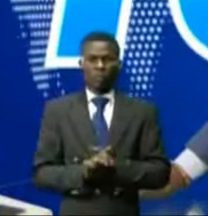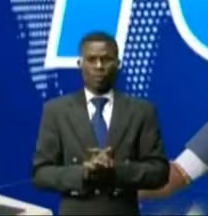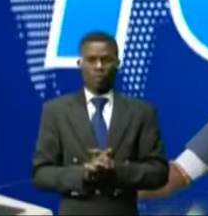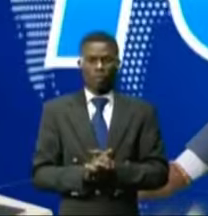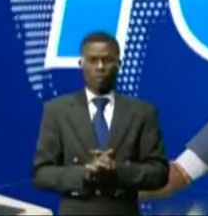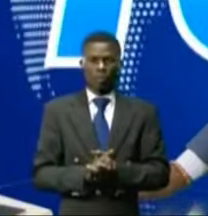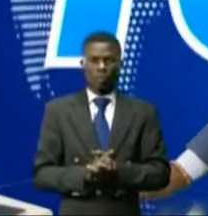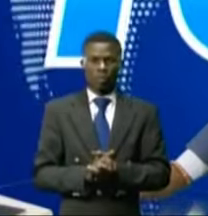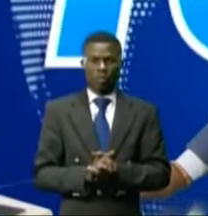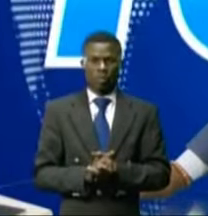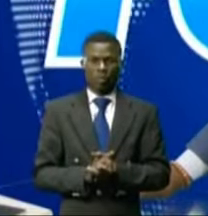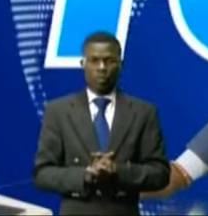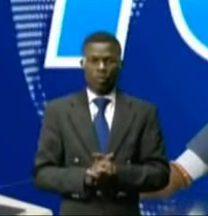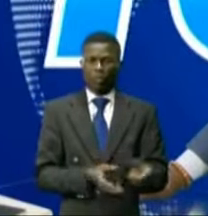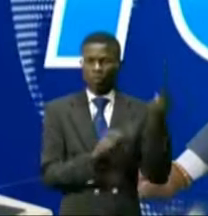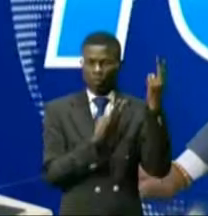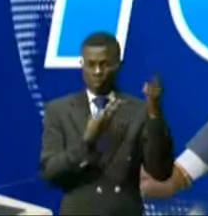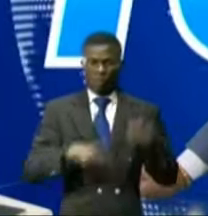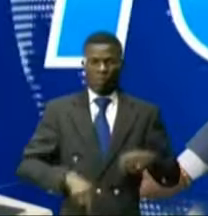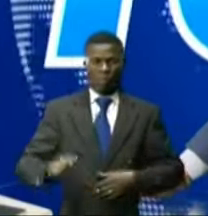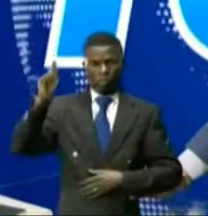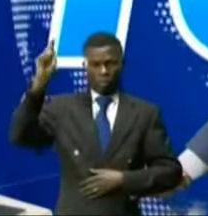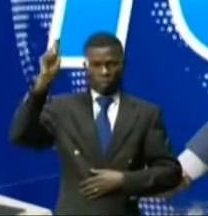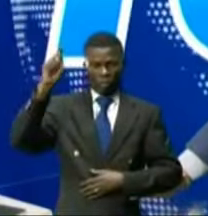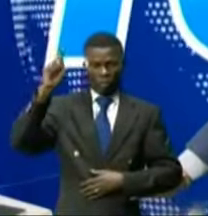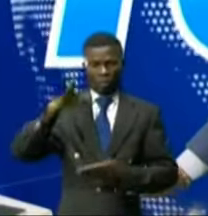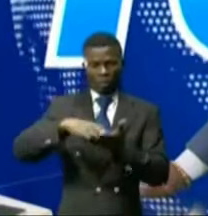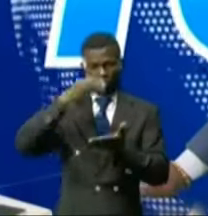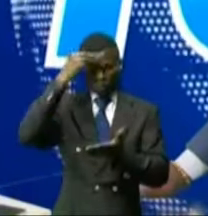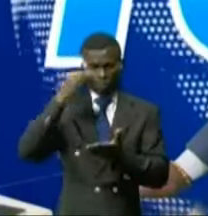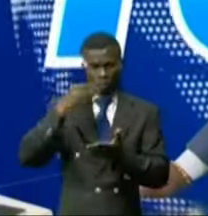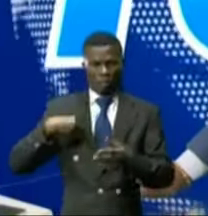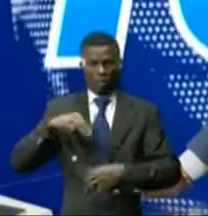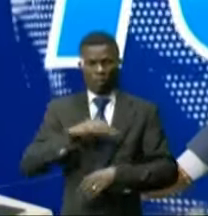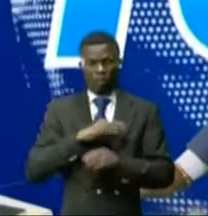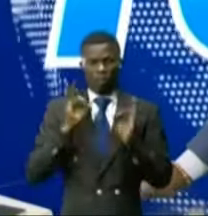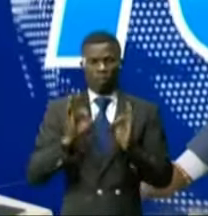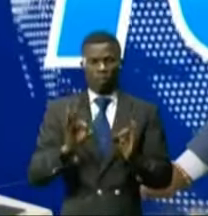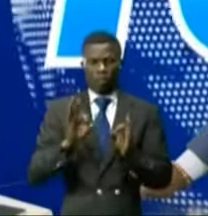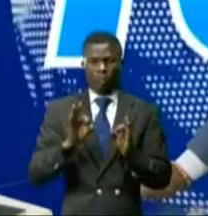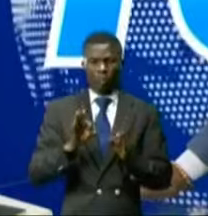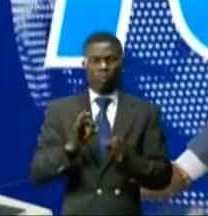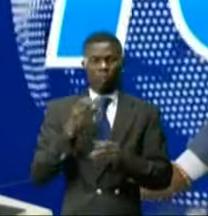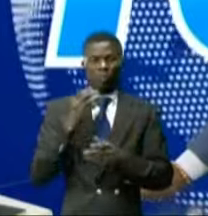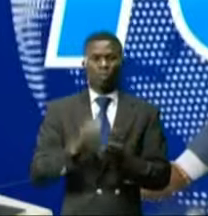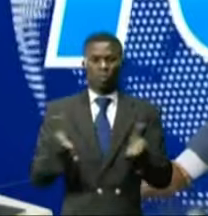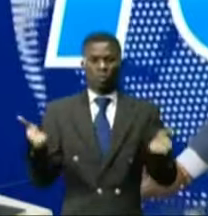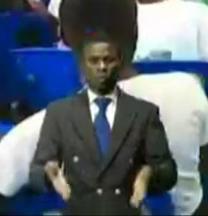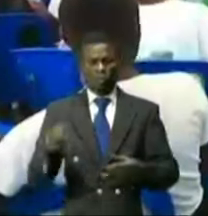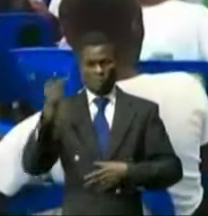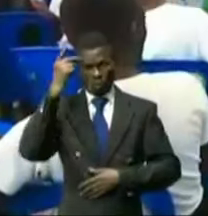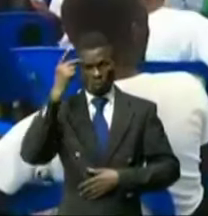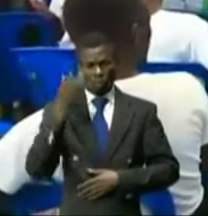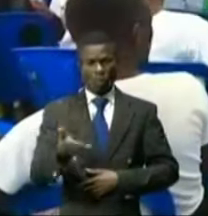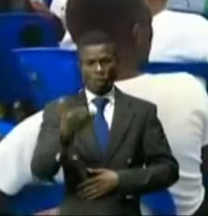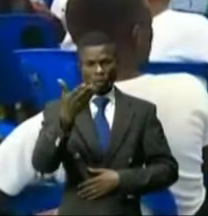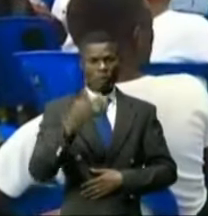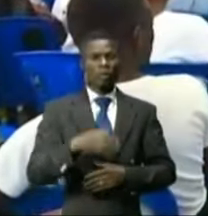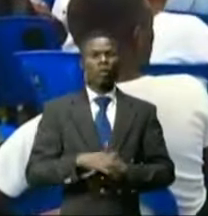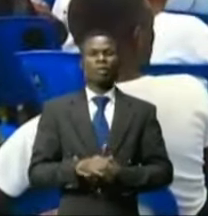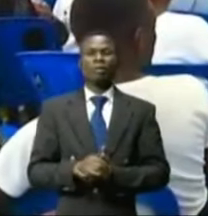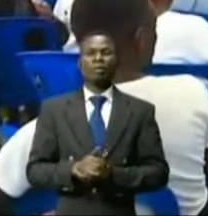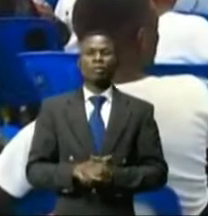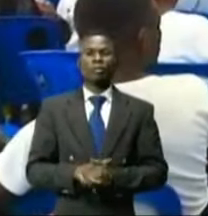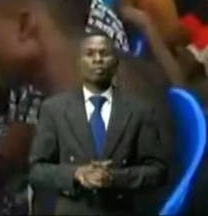Et puis, l'Union pour le Valeur Tshisekédiste s'est enrichie de nouveaux membres. La cérémonie d'adhésion a eu lieu à Kinshasa. C'est